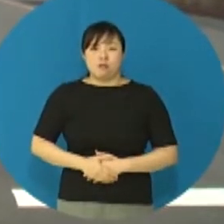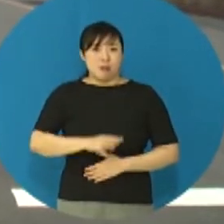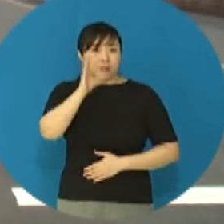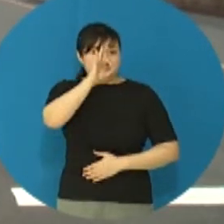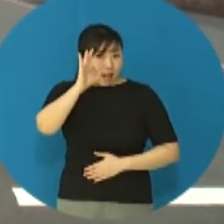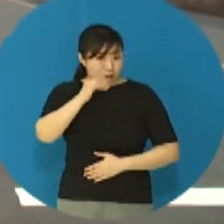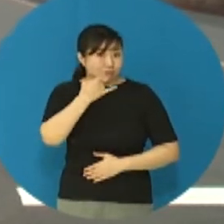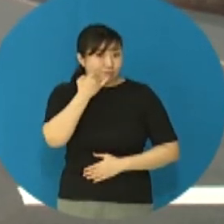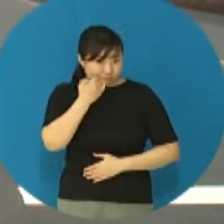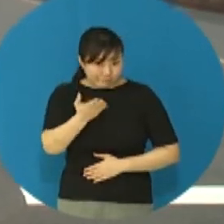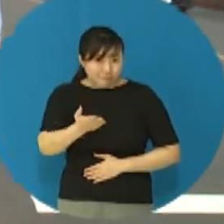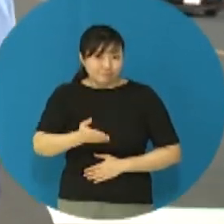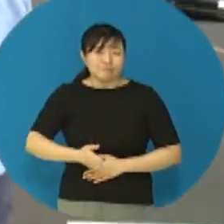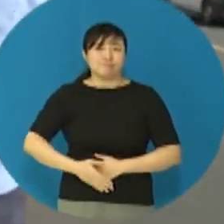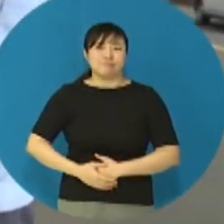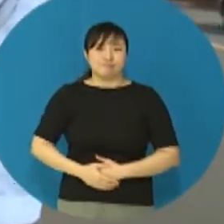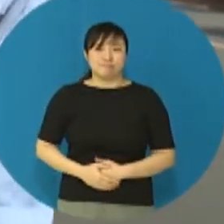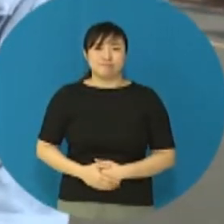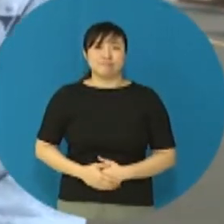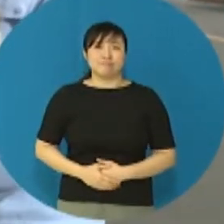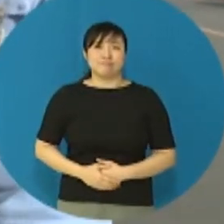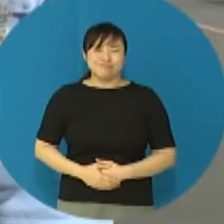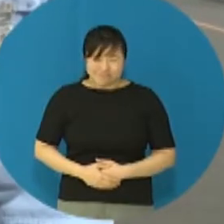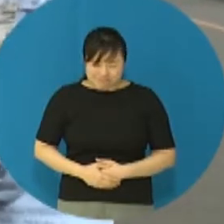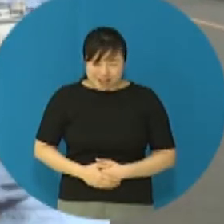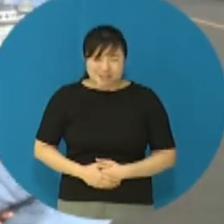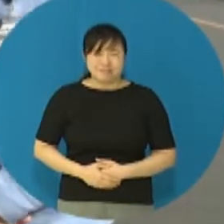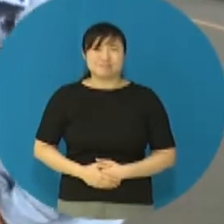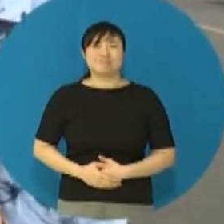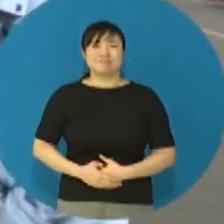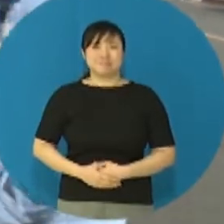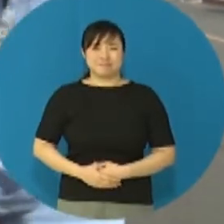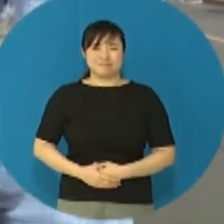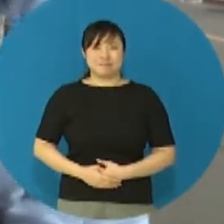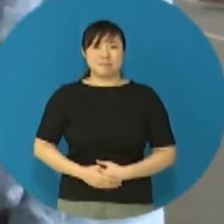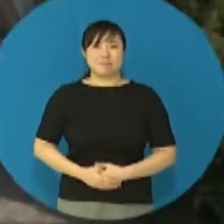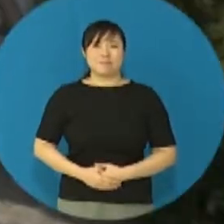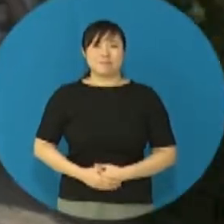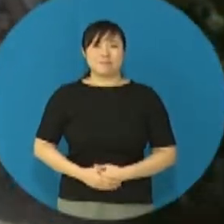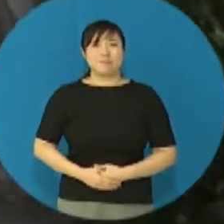っと中見せていただくことってできますか。 はい、ではご案内します。 お願いします。はい、